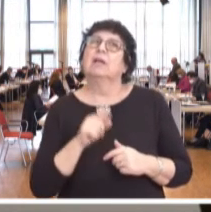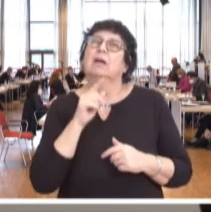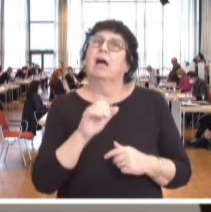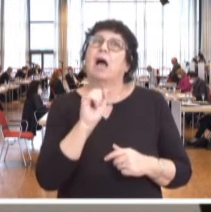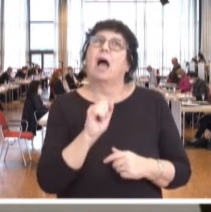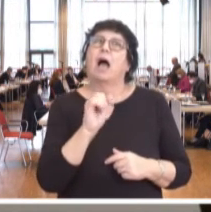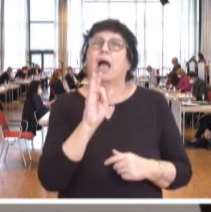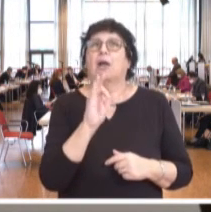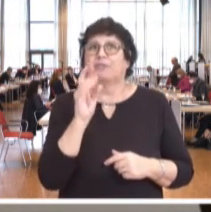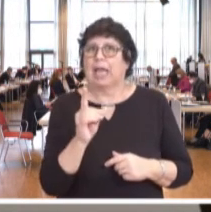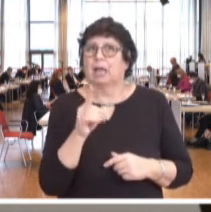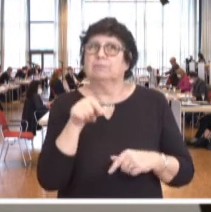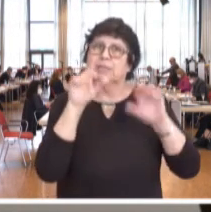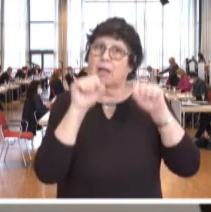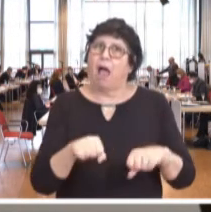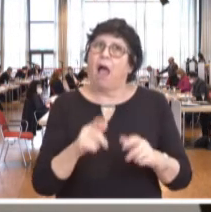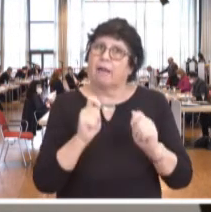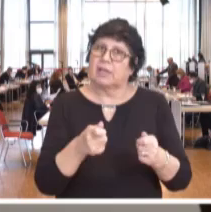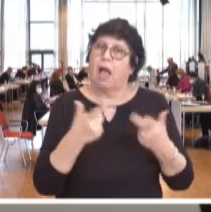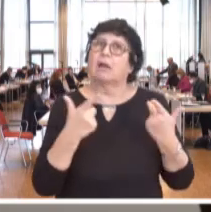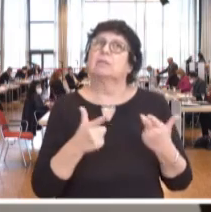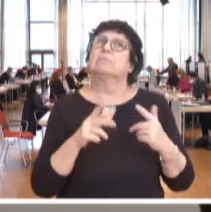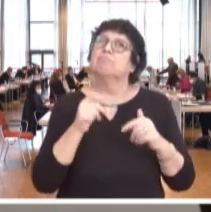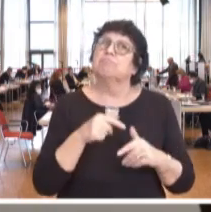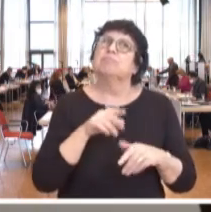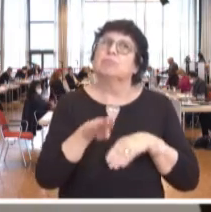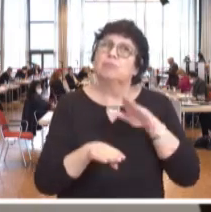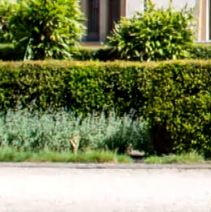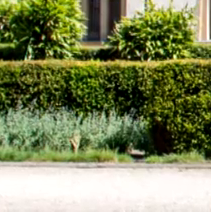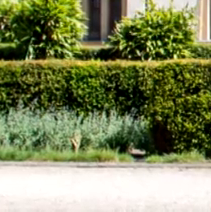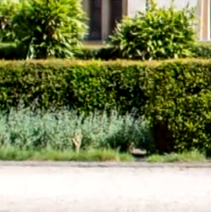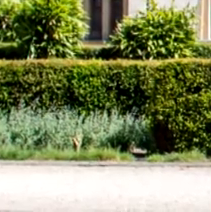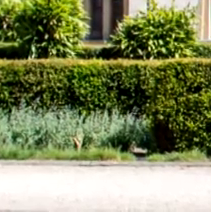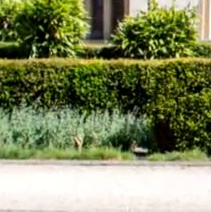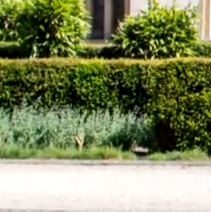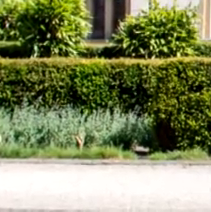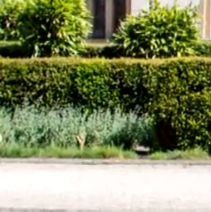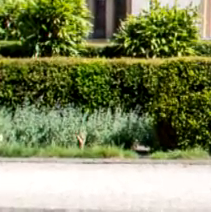AfD-Fraktion wird jedenfalls diesem Antrag als einen Schritt in die richtige Richtung zustimmen.